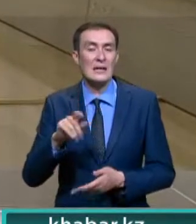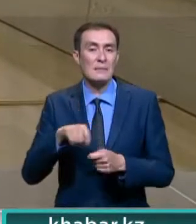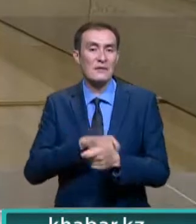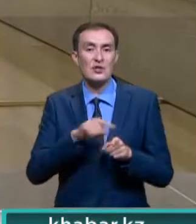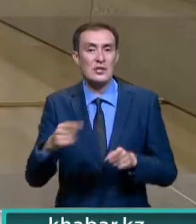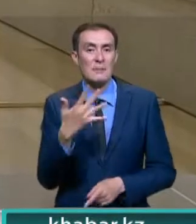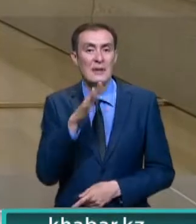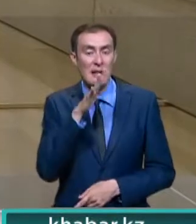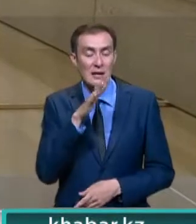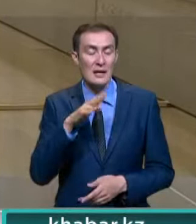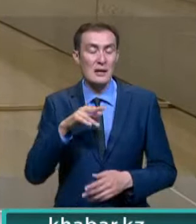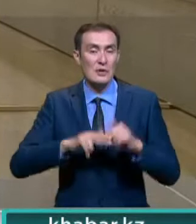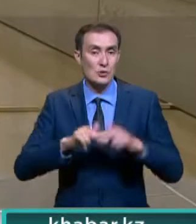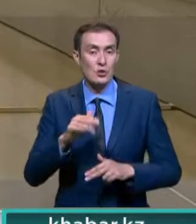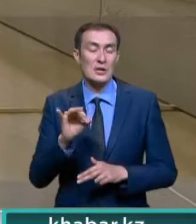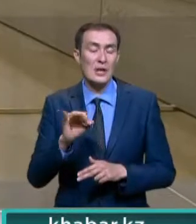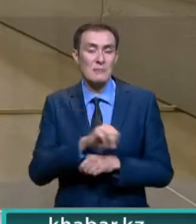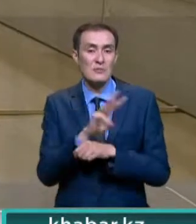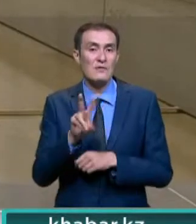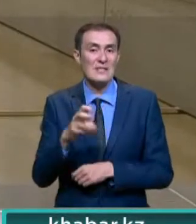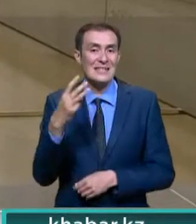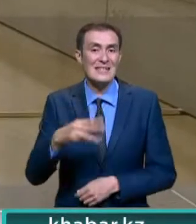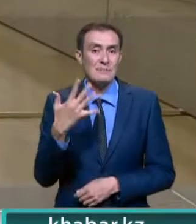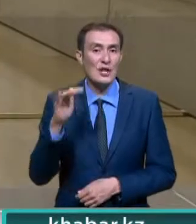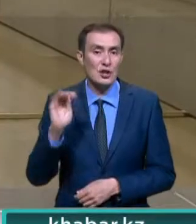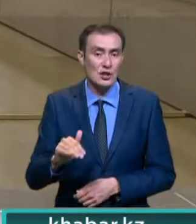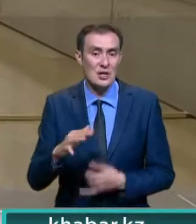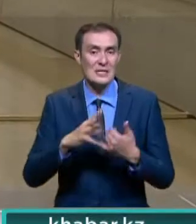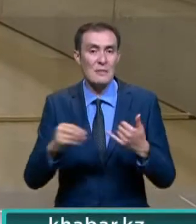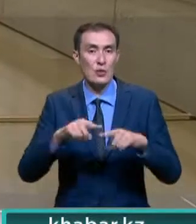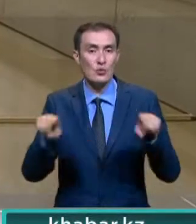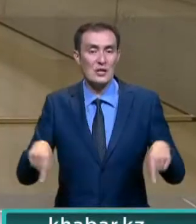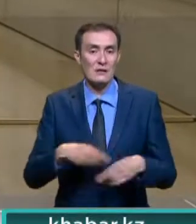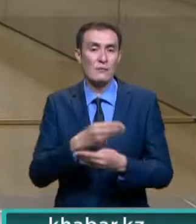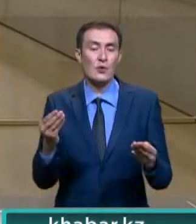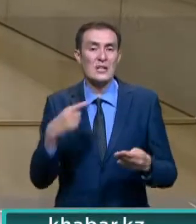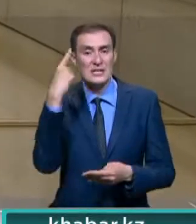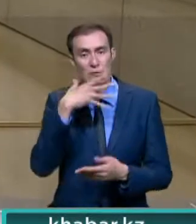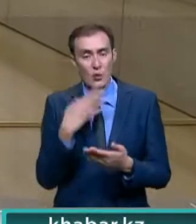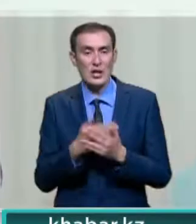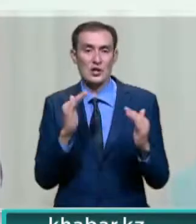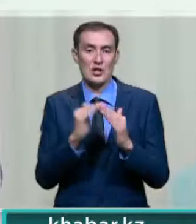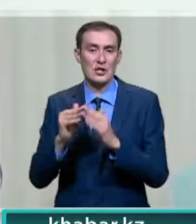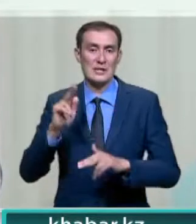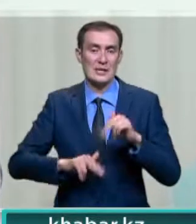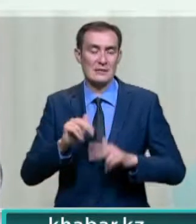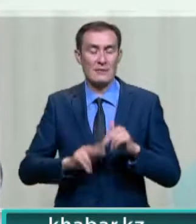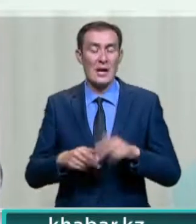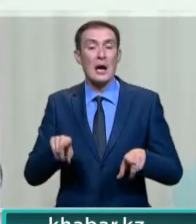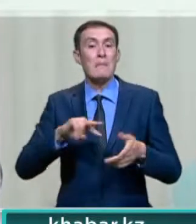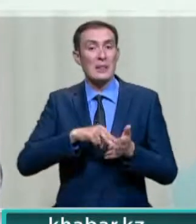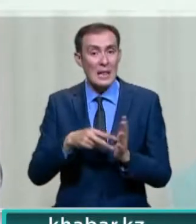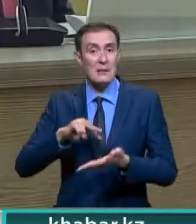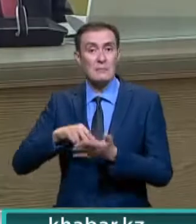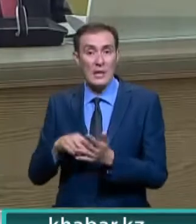течение этих 5 лет. И обеспечены будут 235 тысяч земельных участков под индивидуальное жилищное строительство. Планы планами,